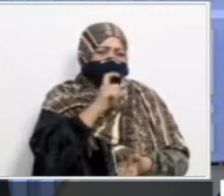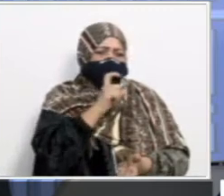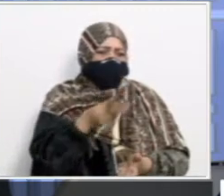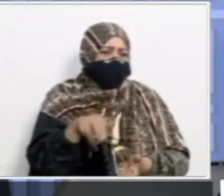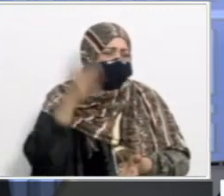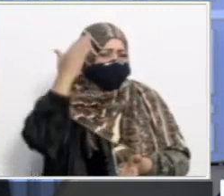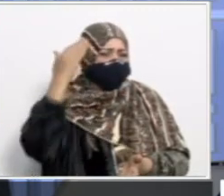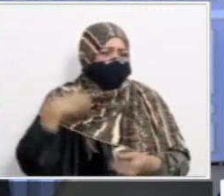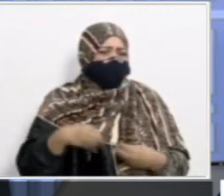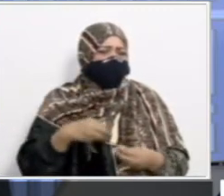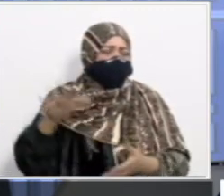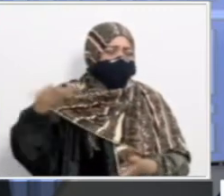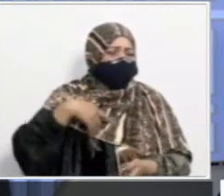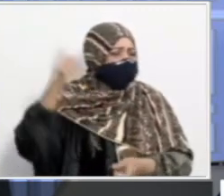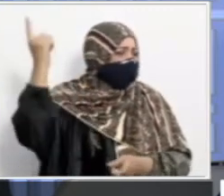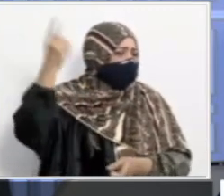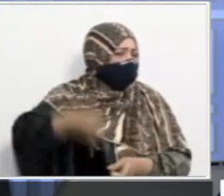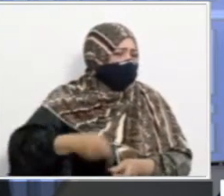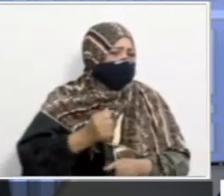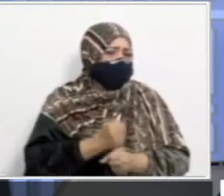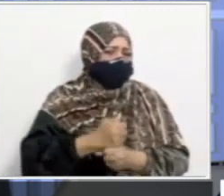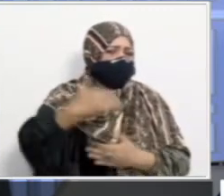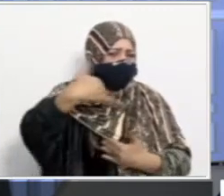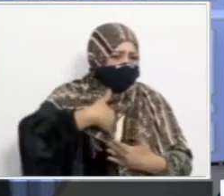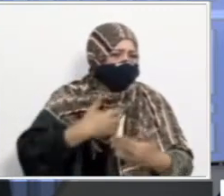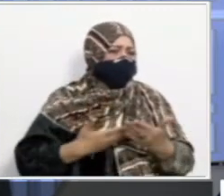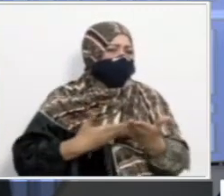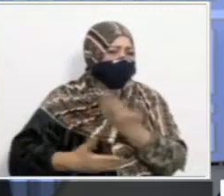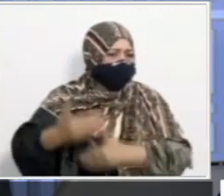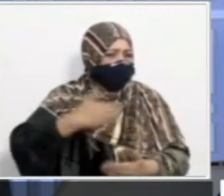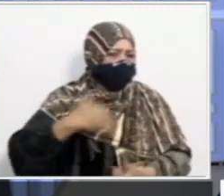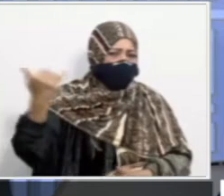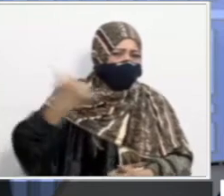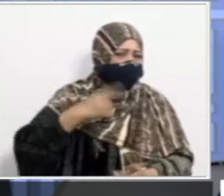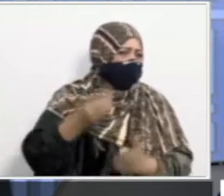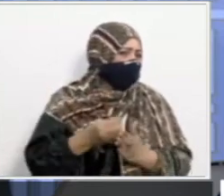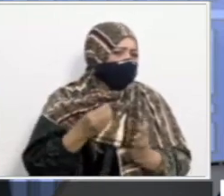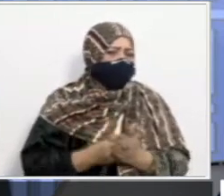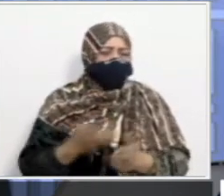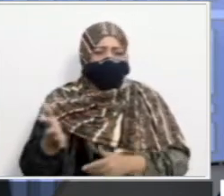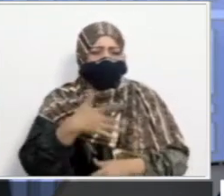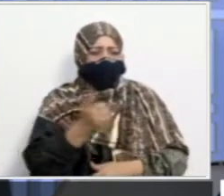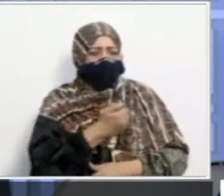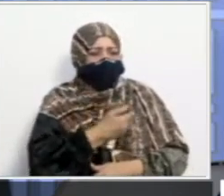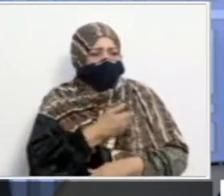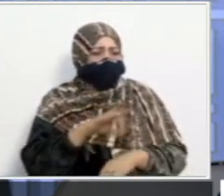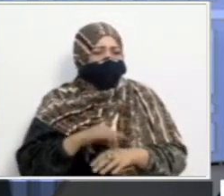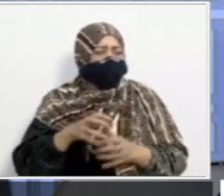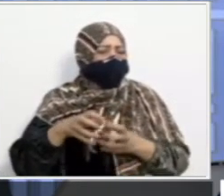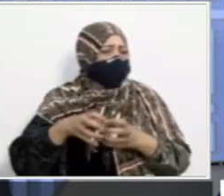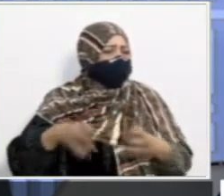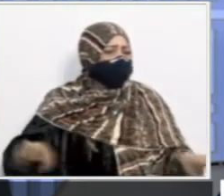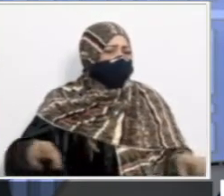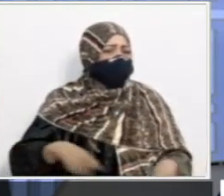وتعالى، وان لا يهجرهم، لان قاطع الرحم تحرم عليه الجنة كما قال النبي صلى الله